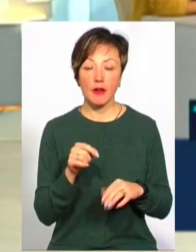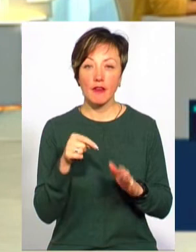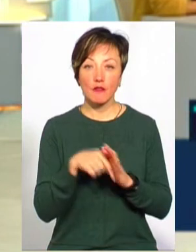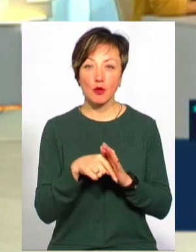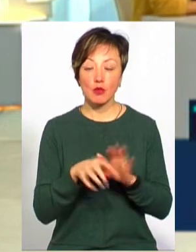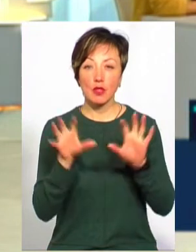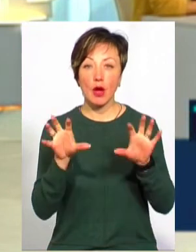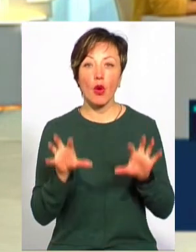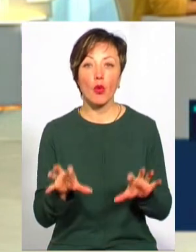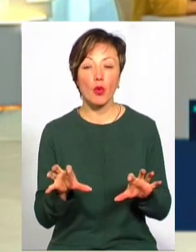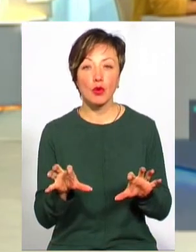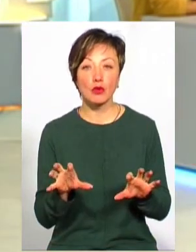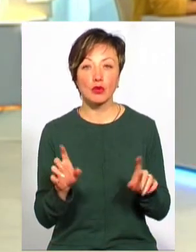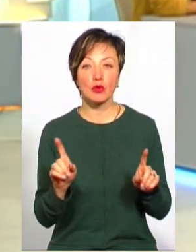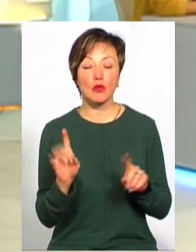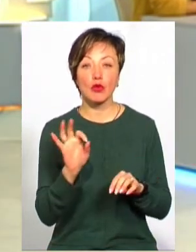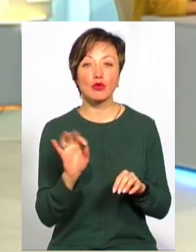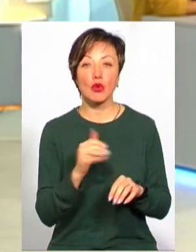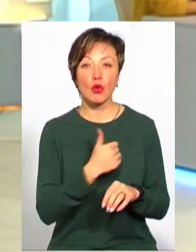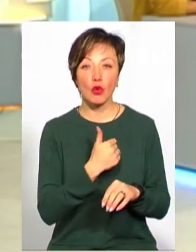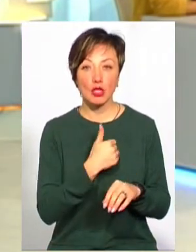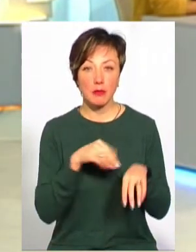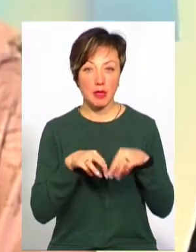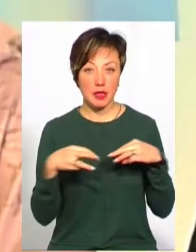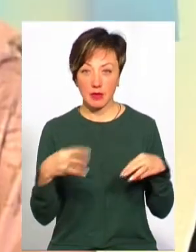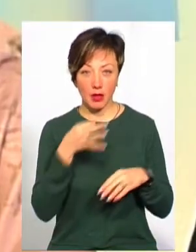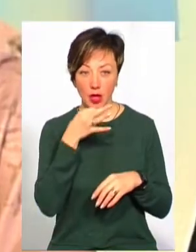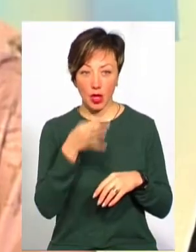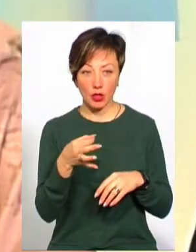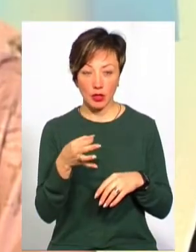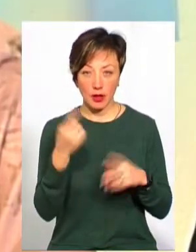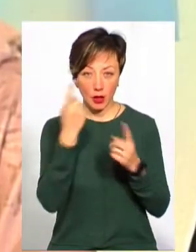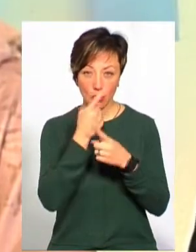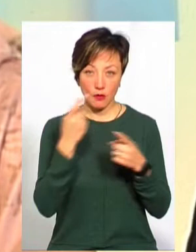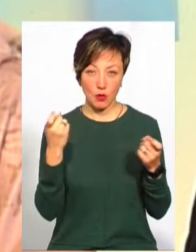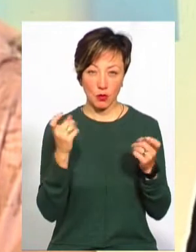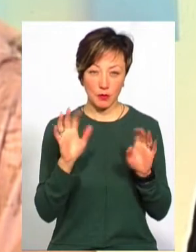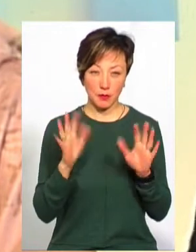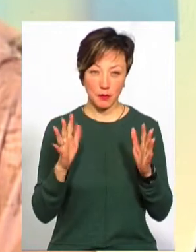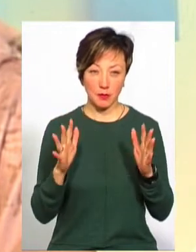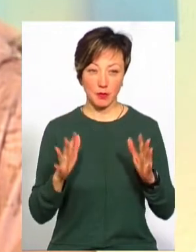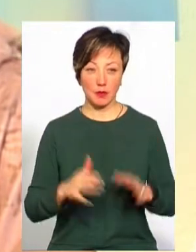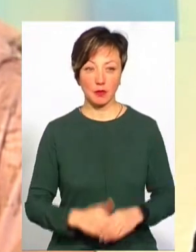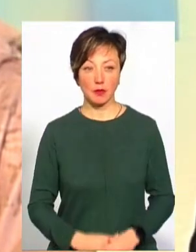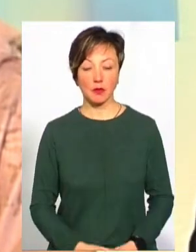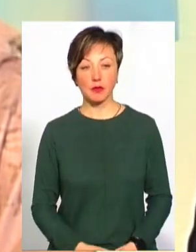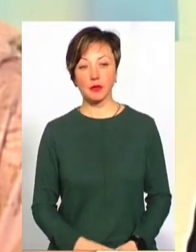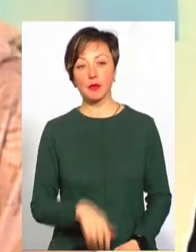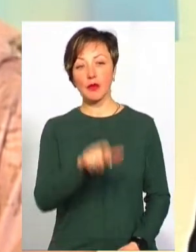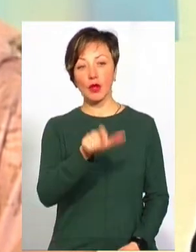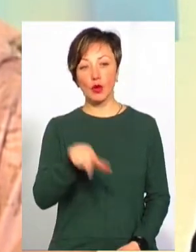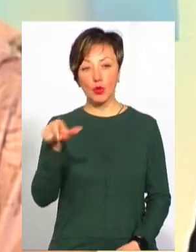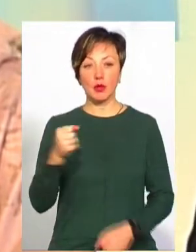цьому законі. Що, про що хоче пан Милованов? Ну він не каже, він його озвучує так, не на всіх загалах. Щоб